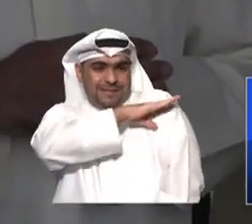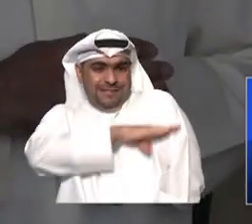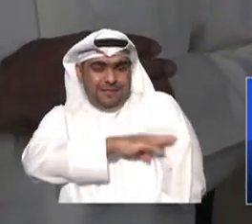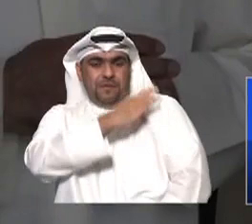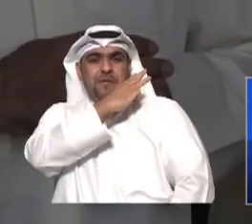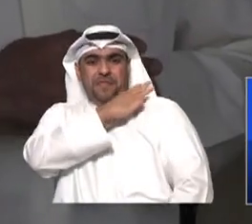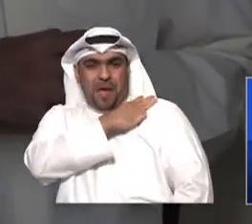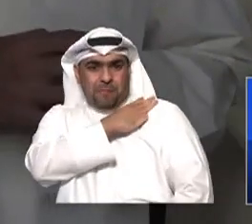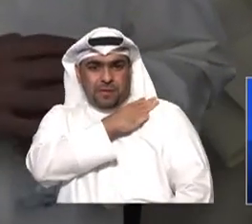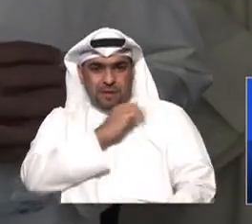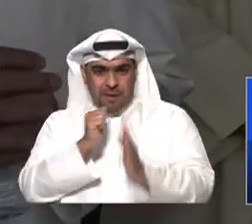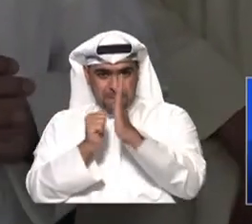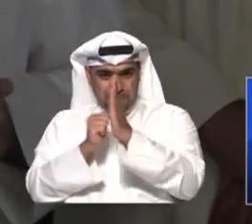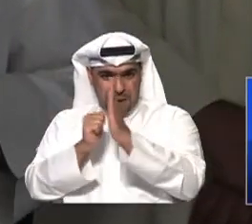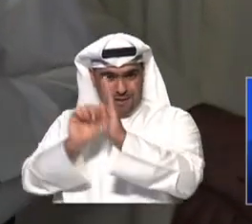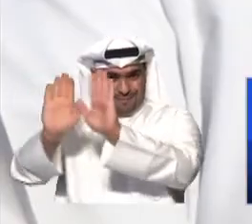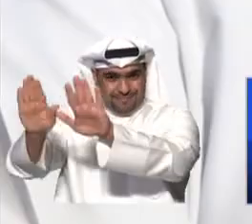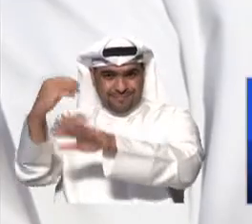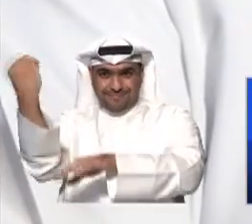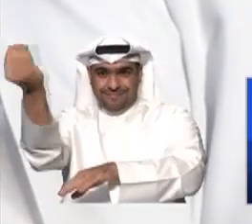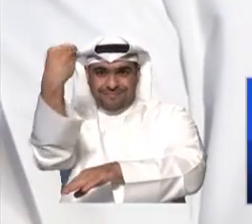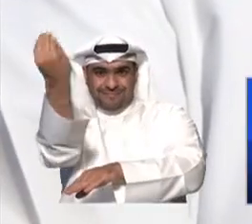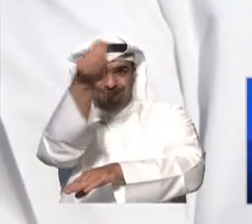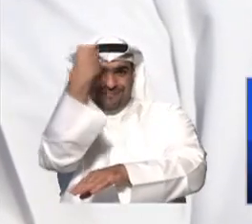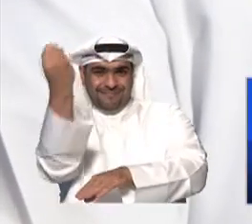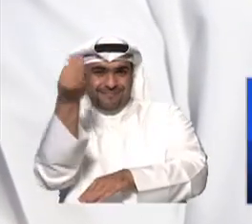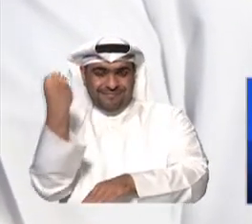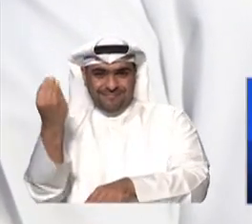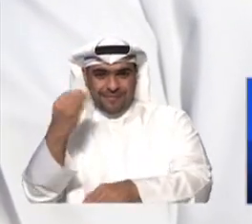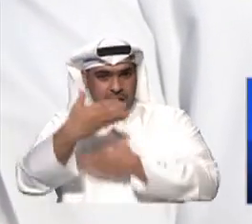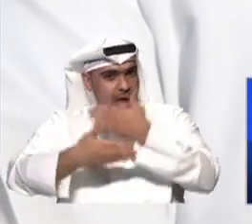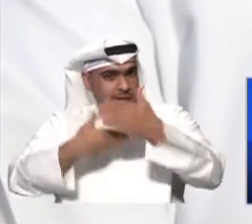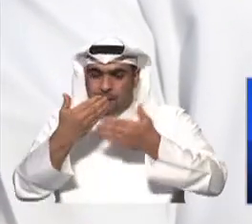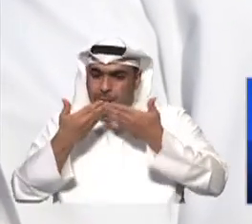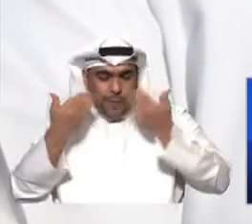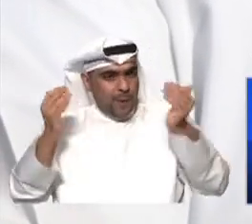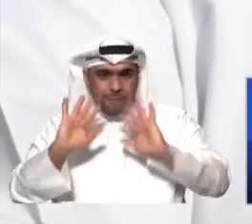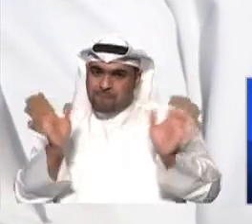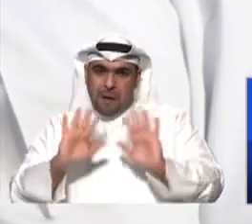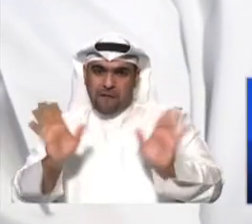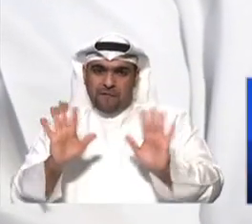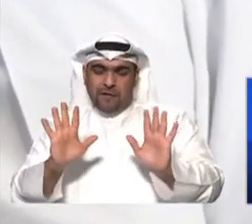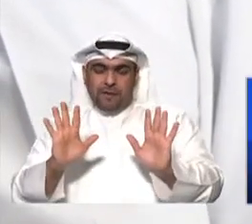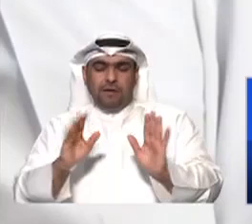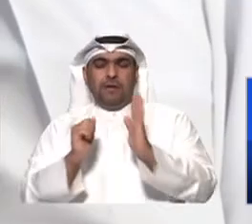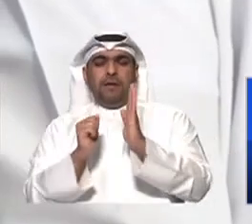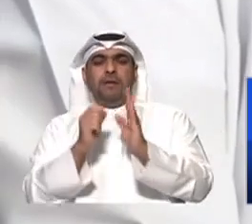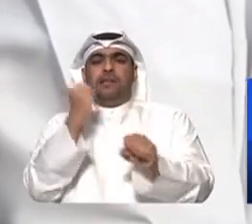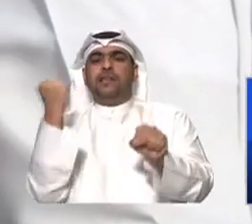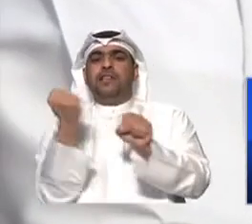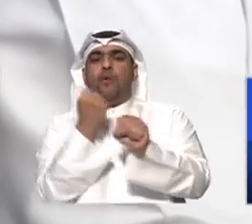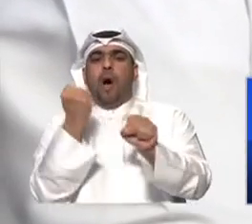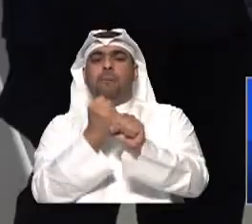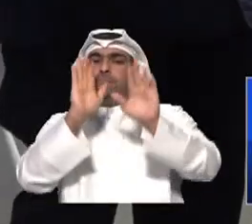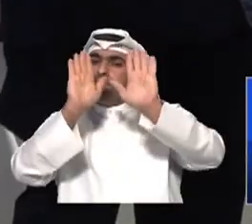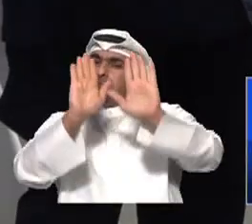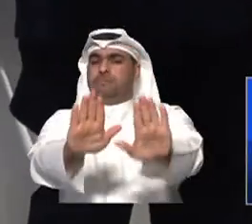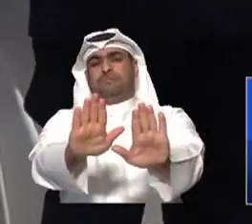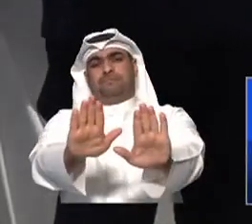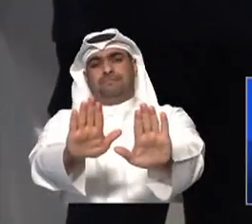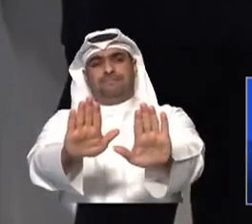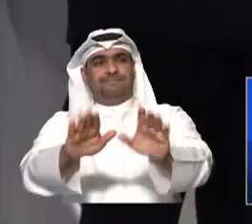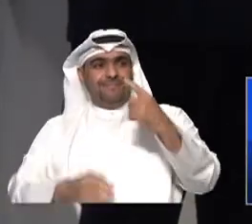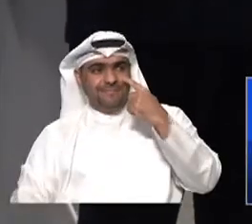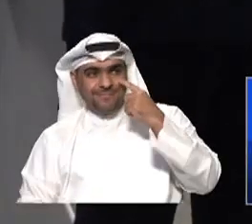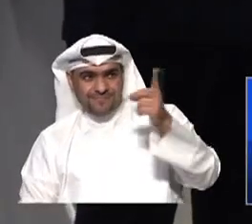على عاتق وزير الداخلية. فاجتمعنا مع أخواننا في الجمارك نعايد لهم وننقل تحيات وتبريكات